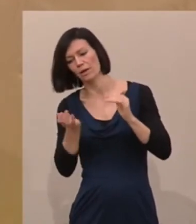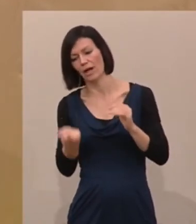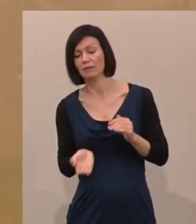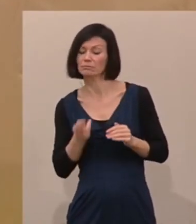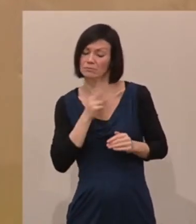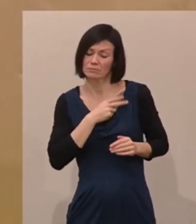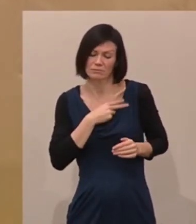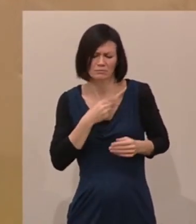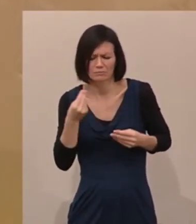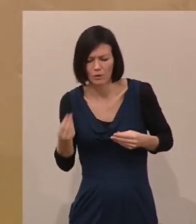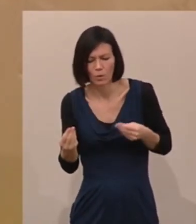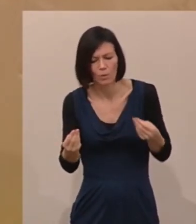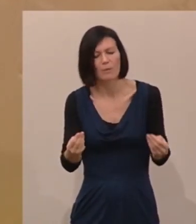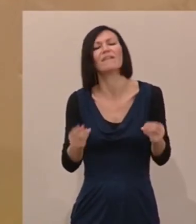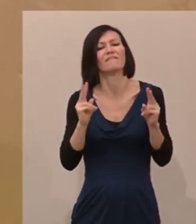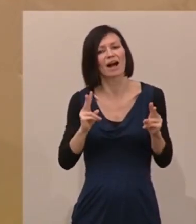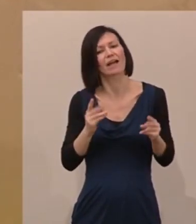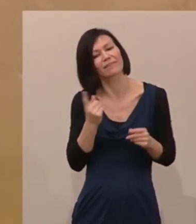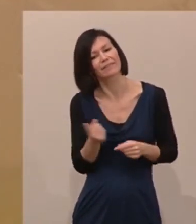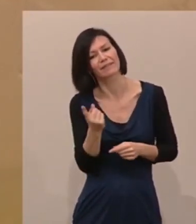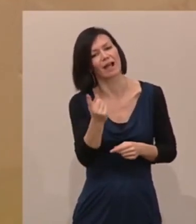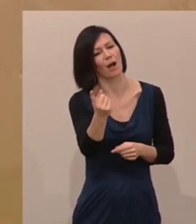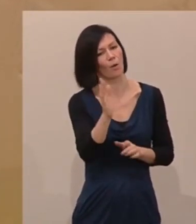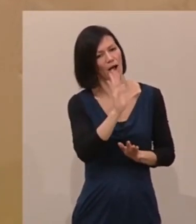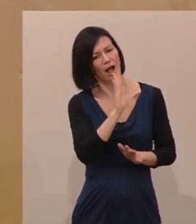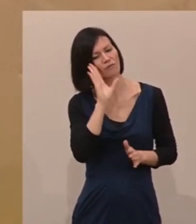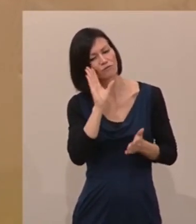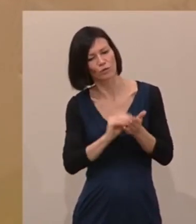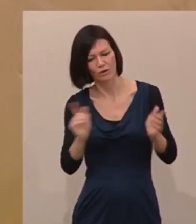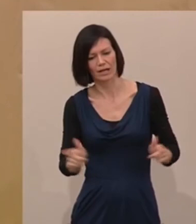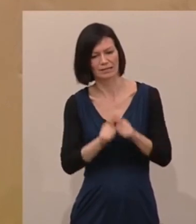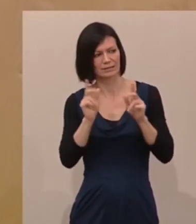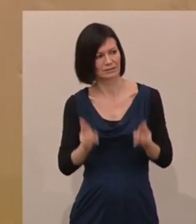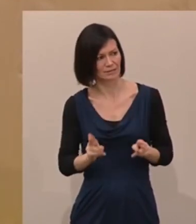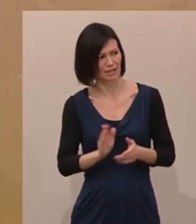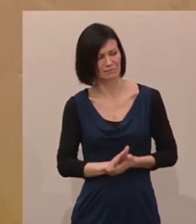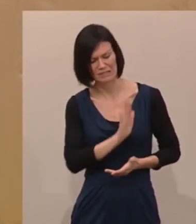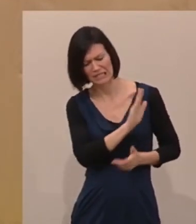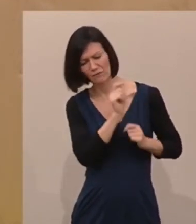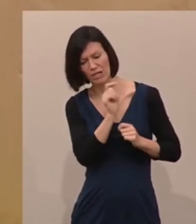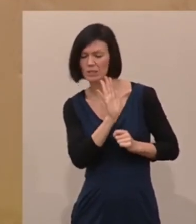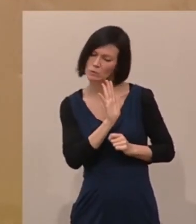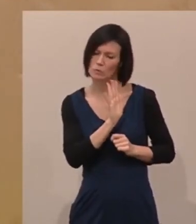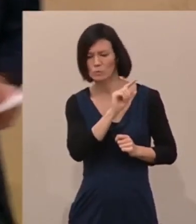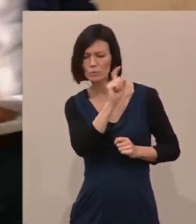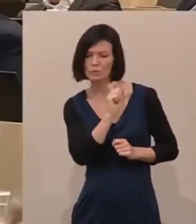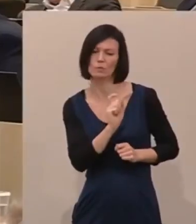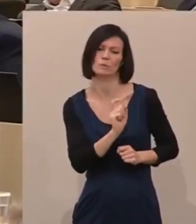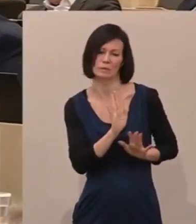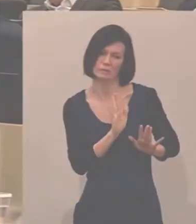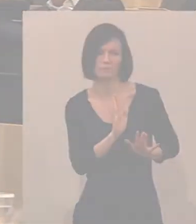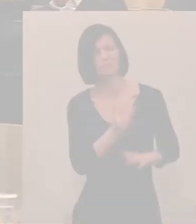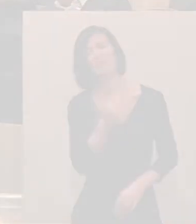dass sie das erreichen dauerhaft, was sie erreichen wollen, mit einem mehr als fragwürdigen Vorschlag. Vielen Dank.